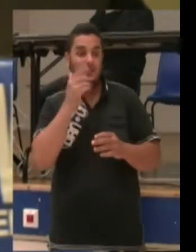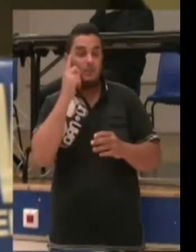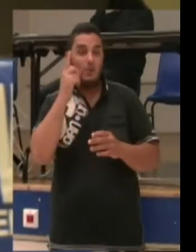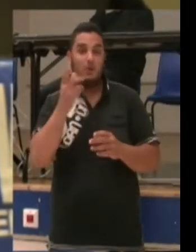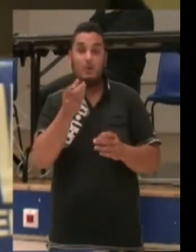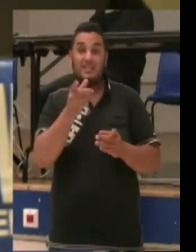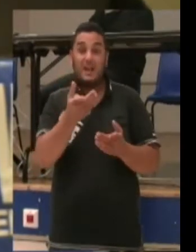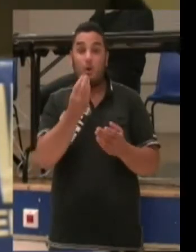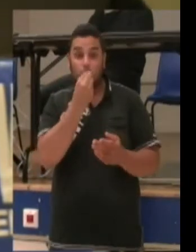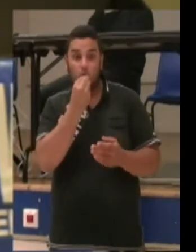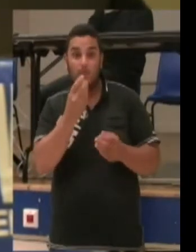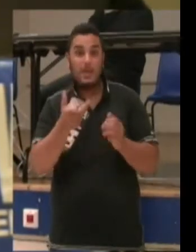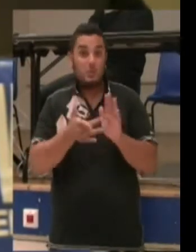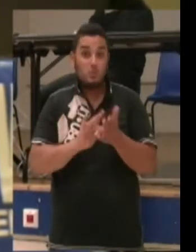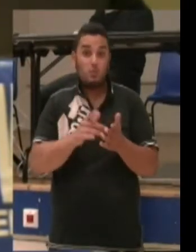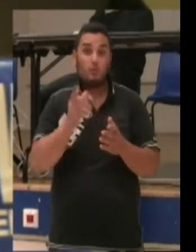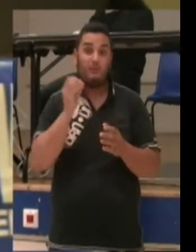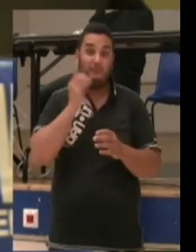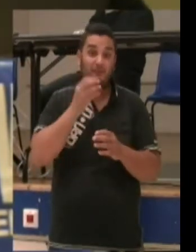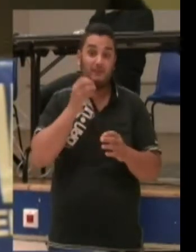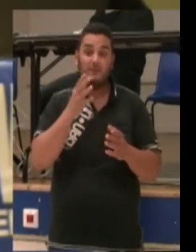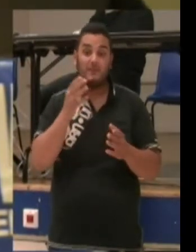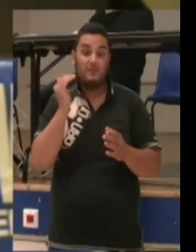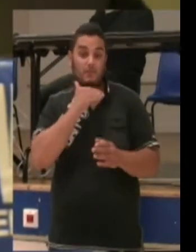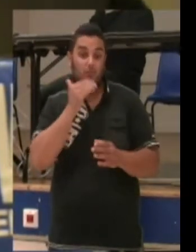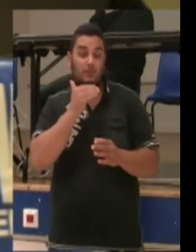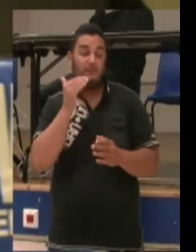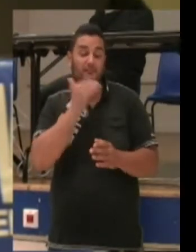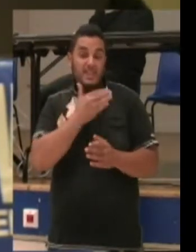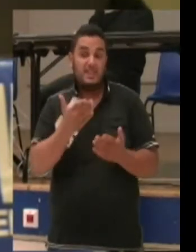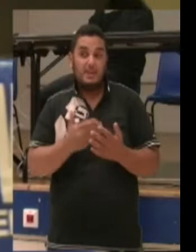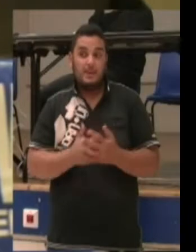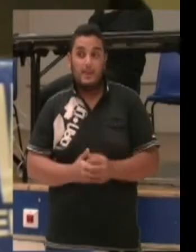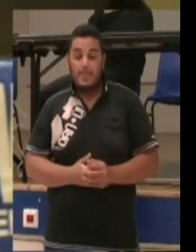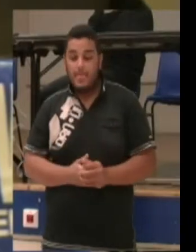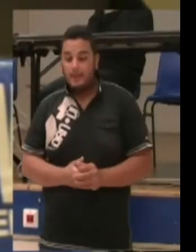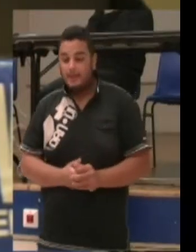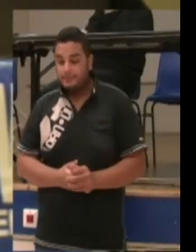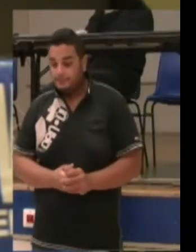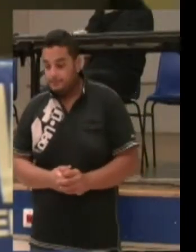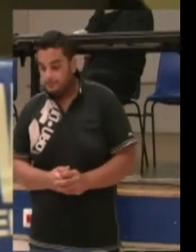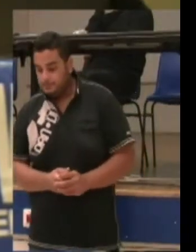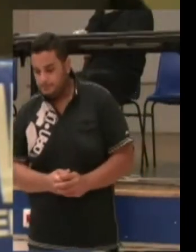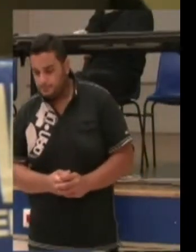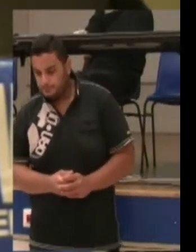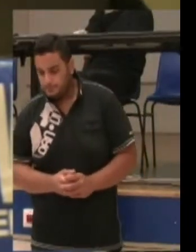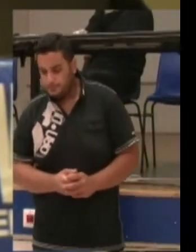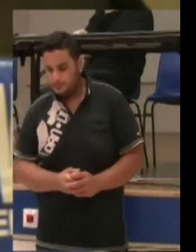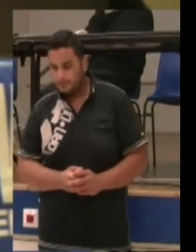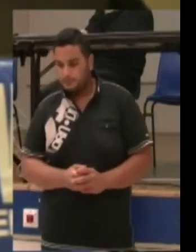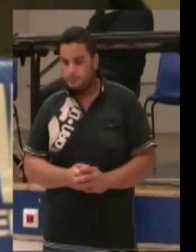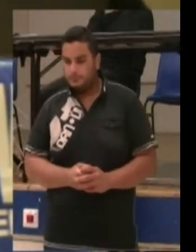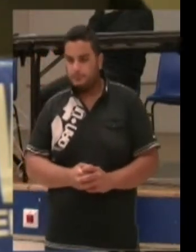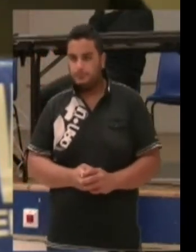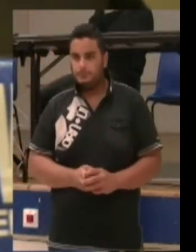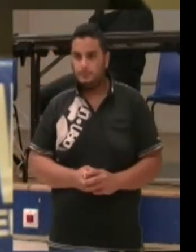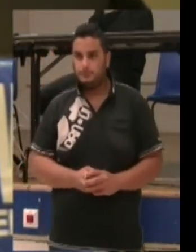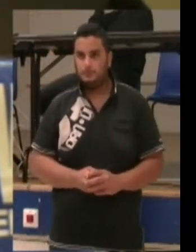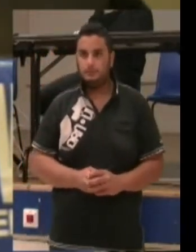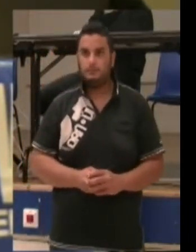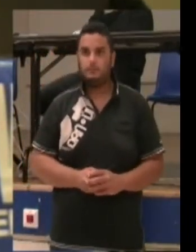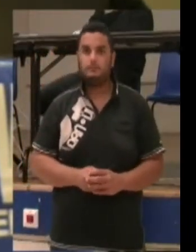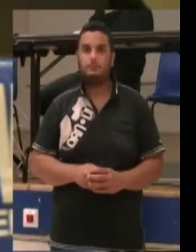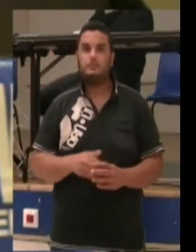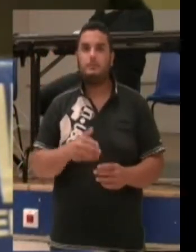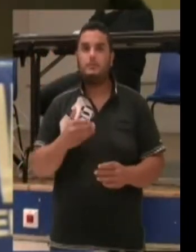consommer toujours plus. Et on nous fait croire que tout ça serait le bonheur en réalité. donc tout ce que je